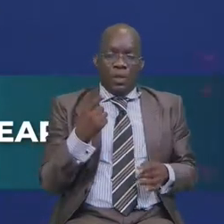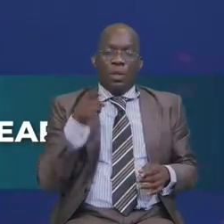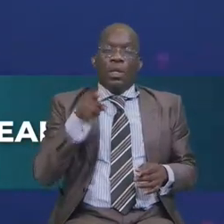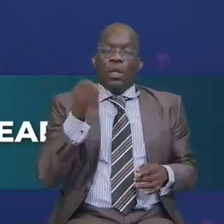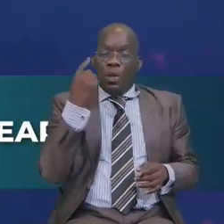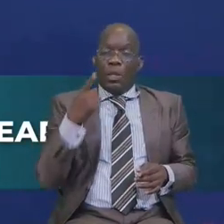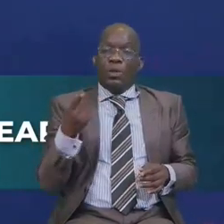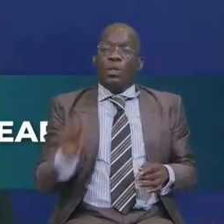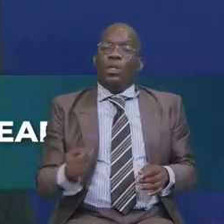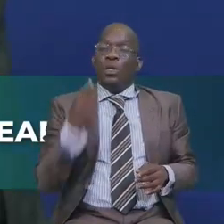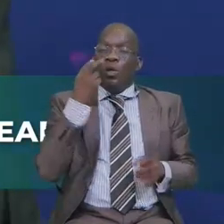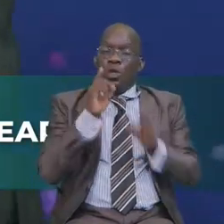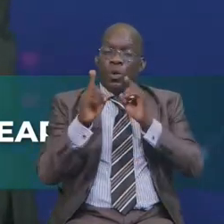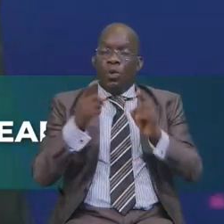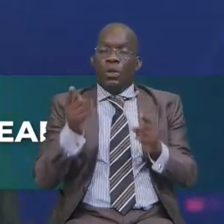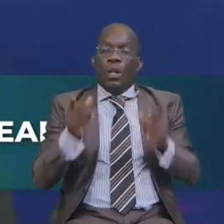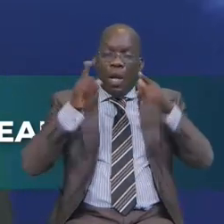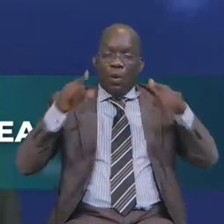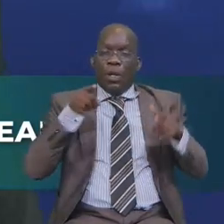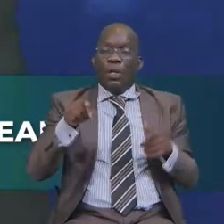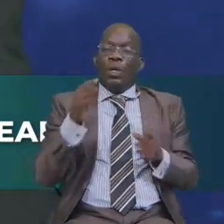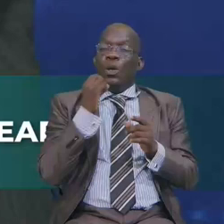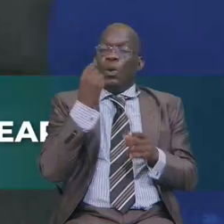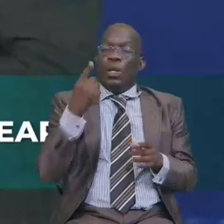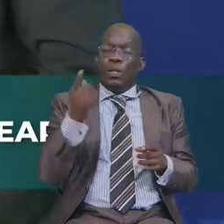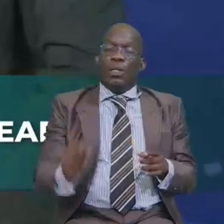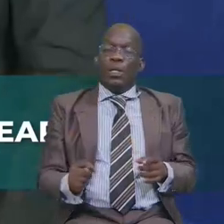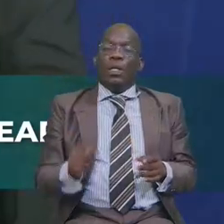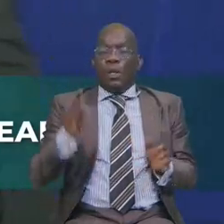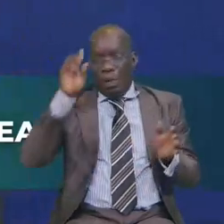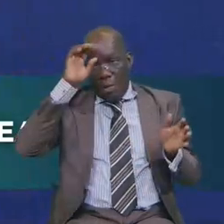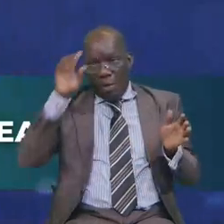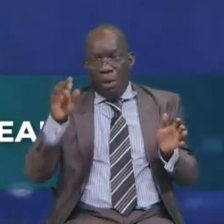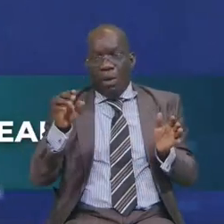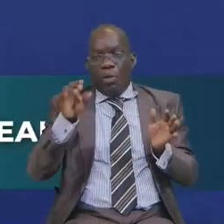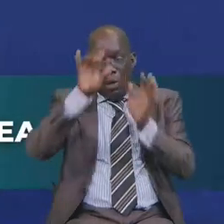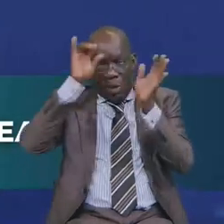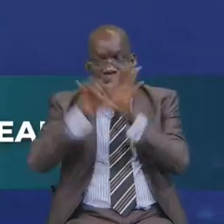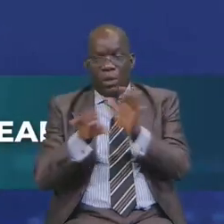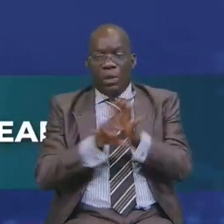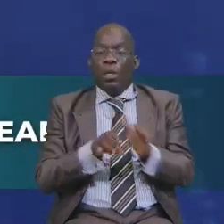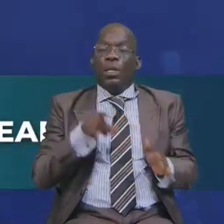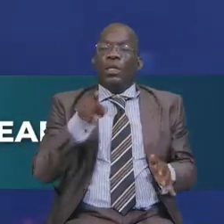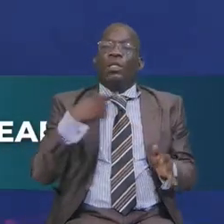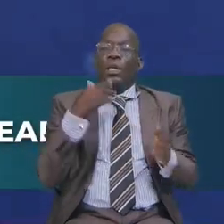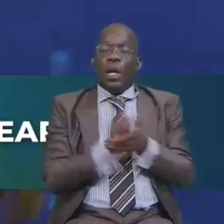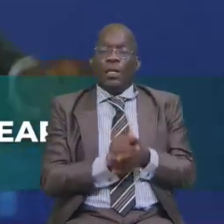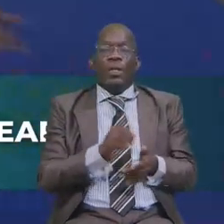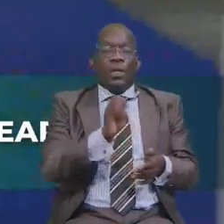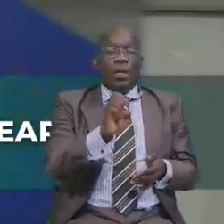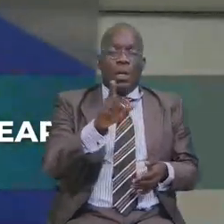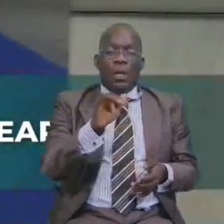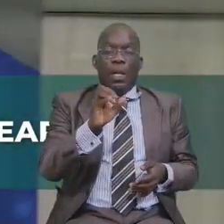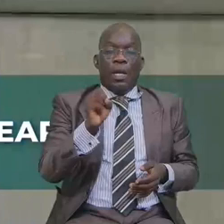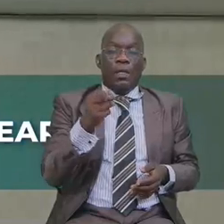langage corporel, il a compris le langage imagé. Il dit, Élie, je comprends, je vais te suivre,